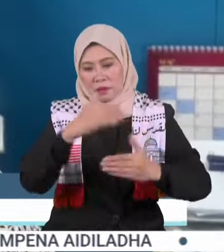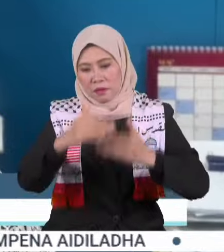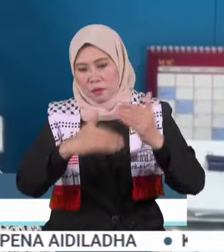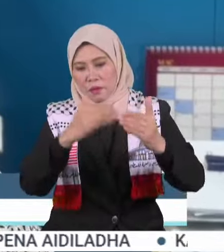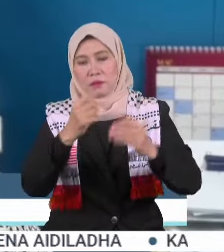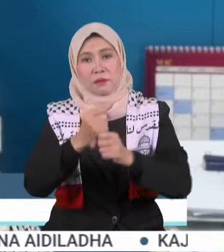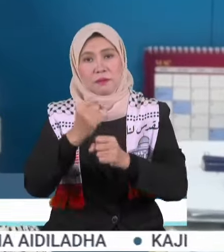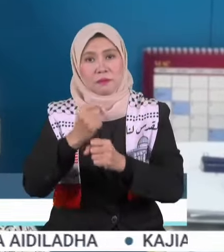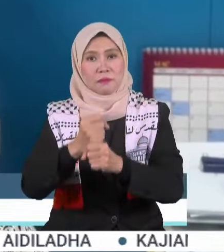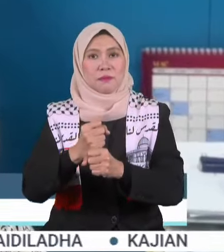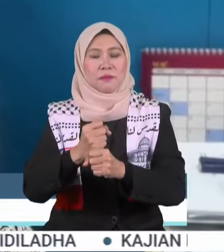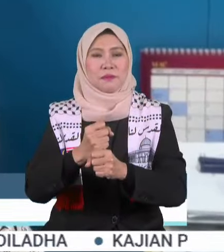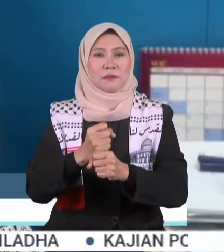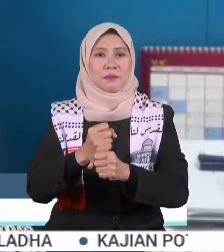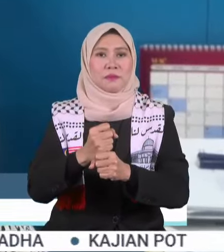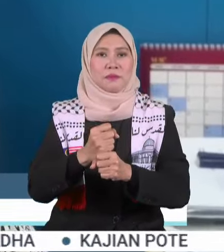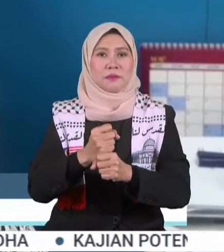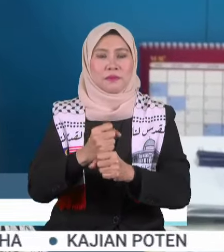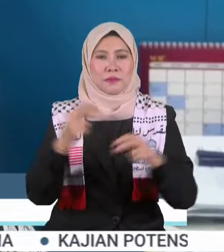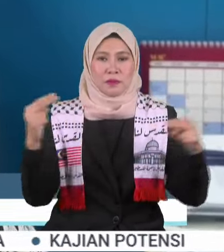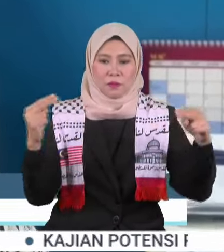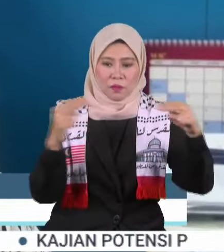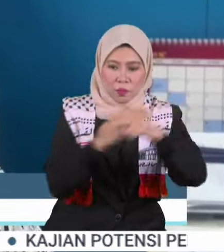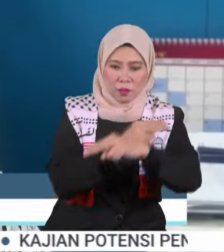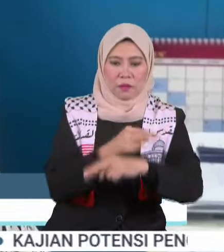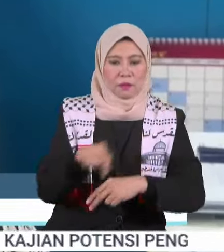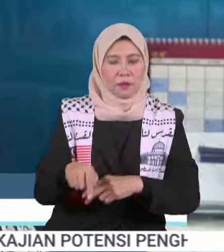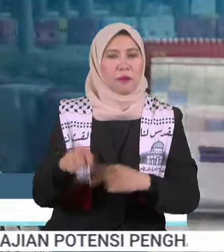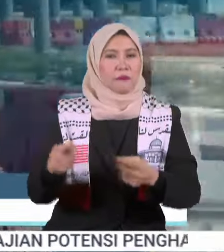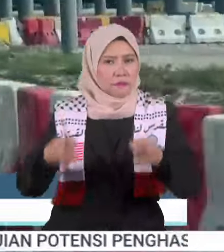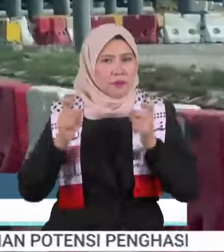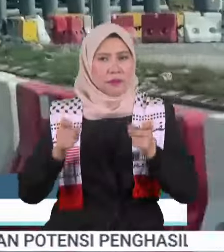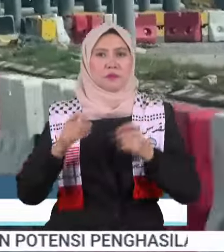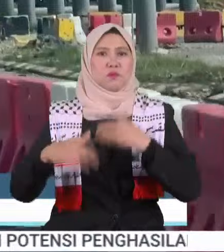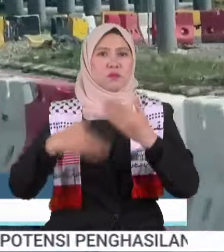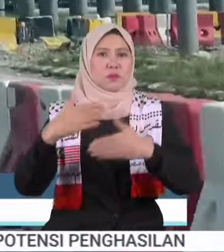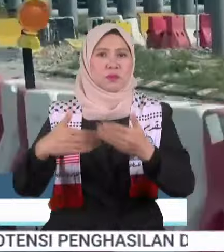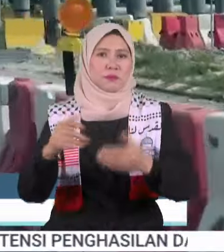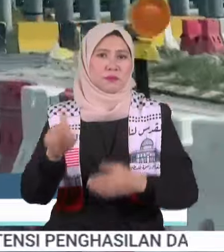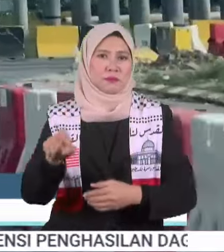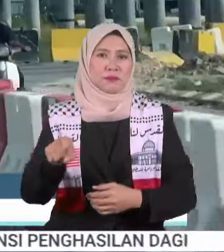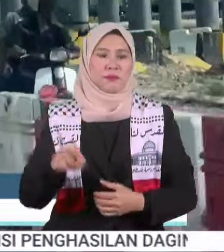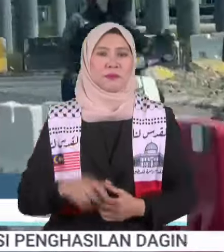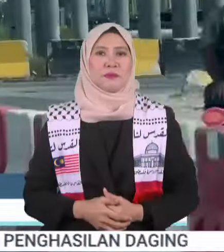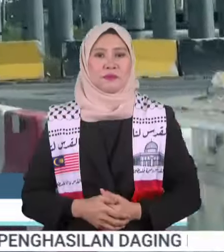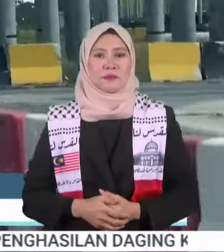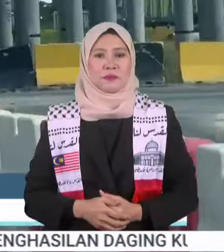kemajuan kerja LTU ini dapat dipercepatkan.